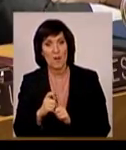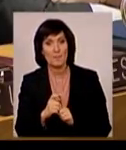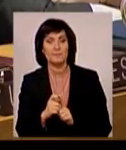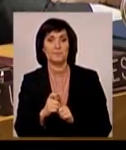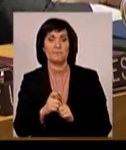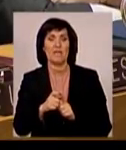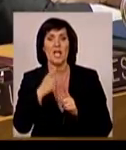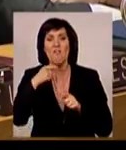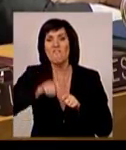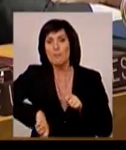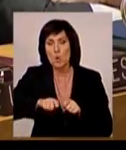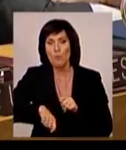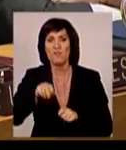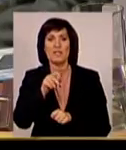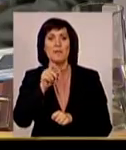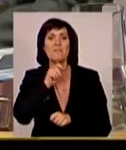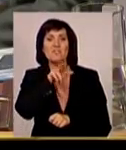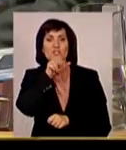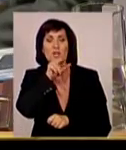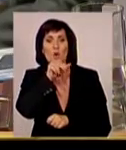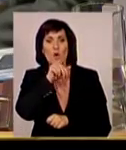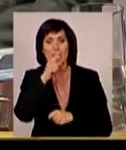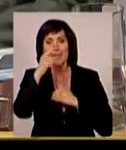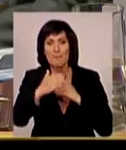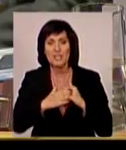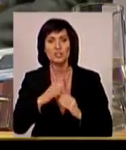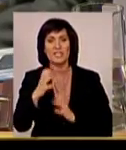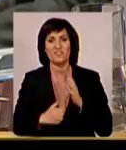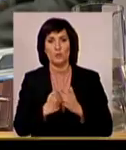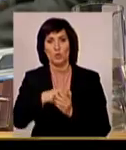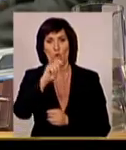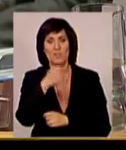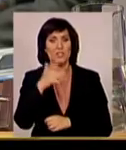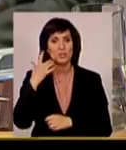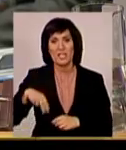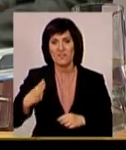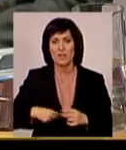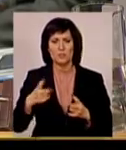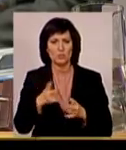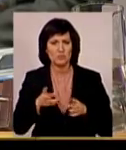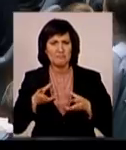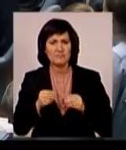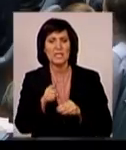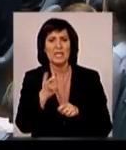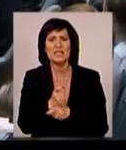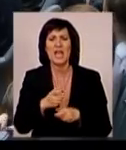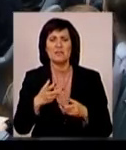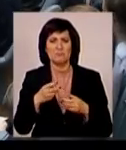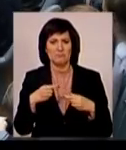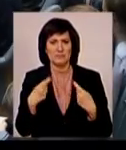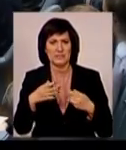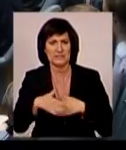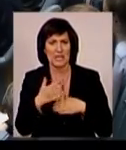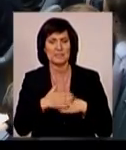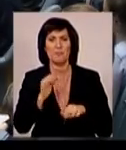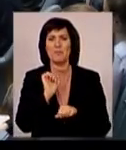своїми випробуваннями Північна Корея наближає світ до війни. США та Франція вважають, до неї слід застосувати найдієвіші санкції.